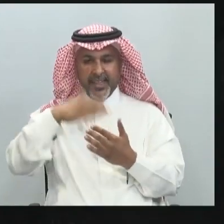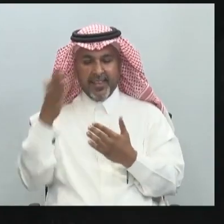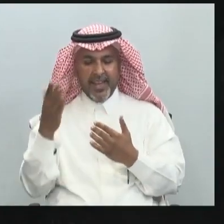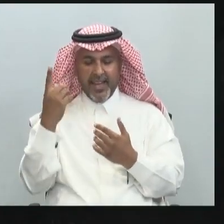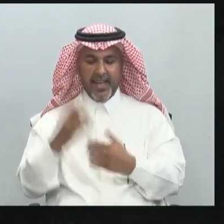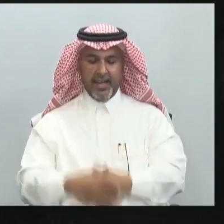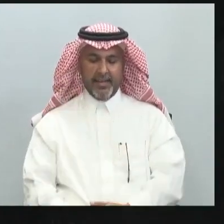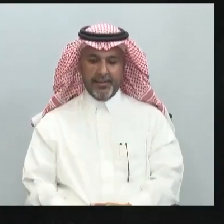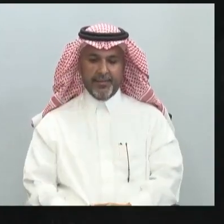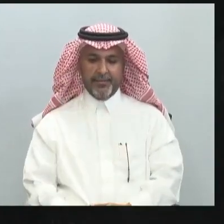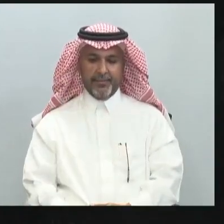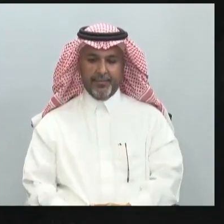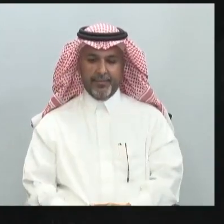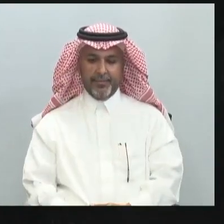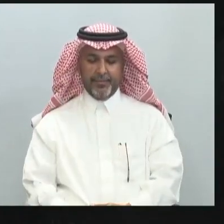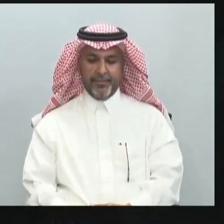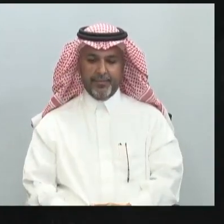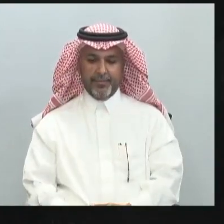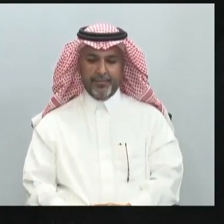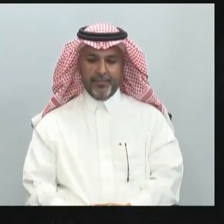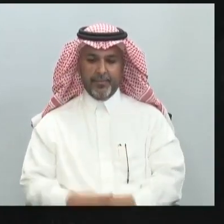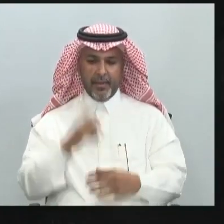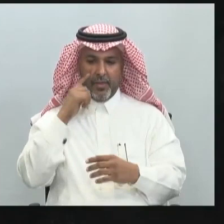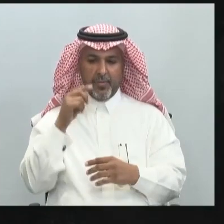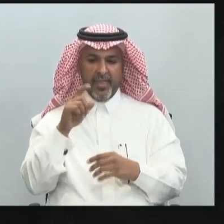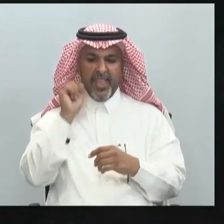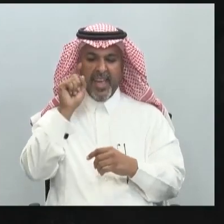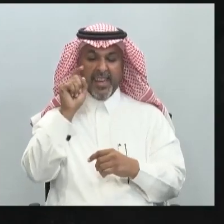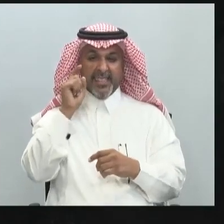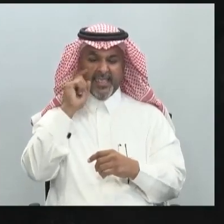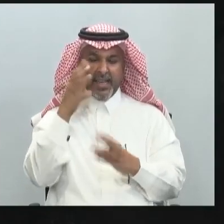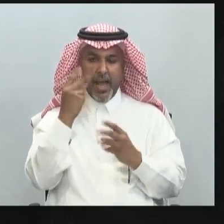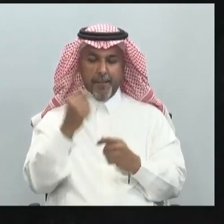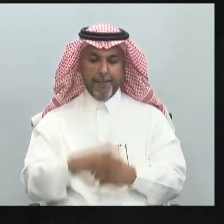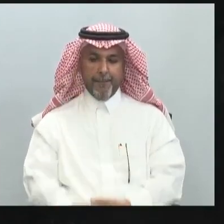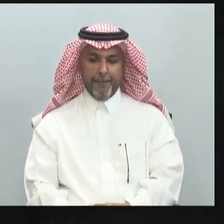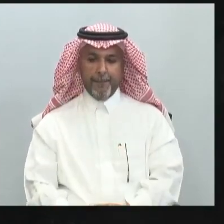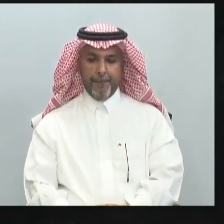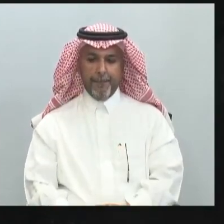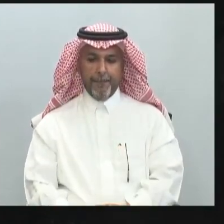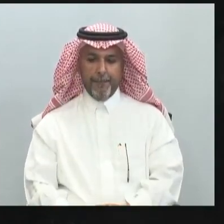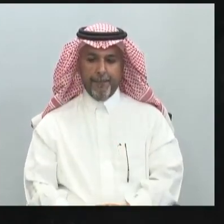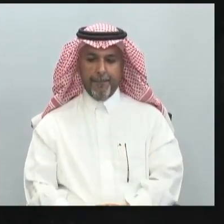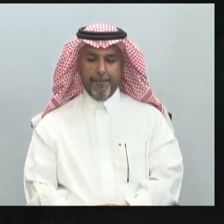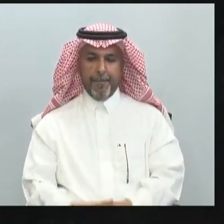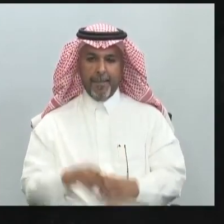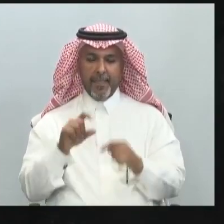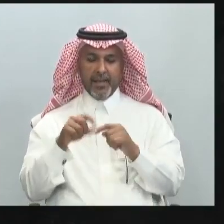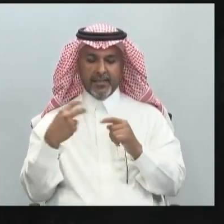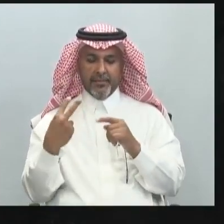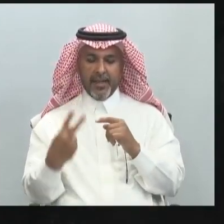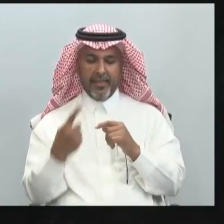لحالها ثوابت خليتها لحالها ثم اخذت معامل اكس معامل اكس اخذته قسمته على اثنين